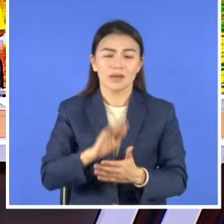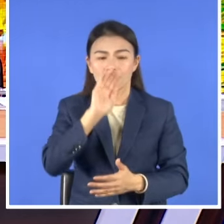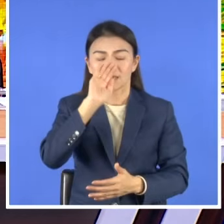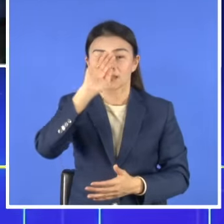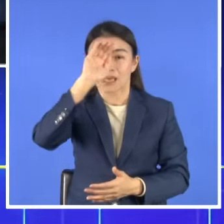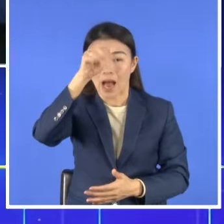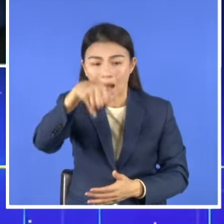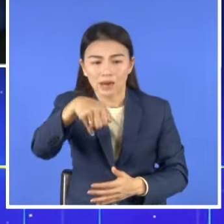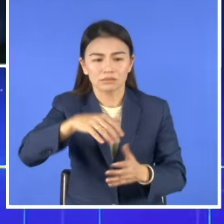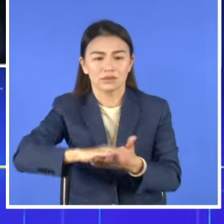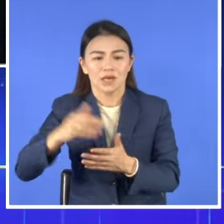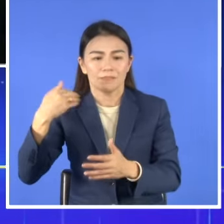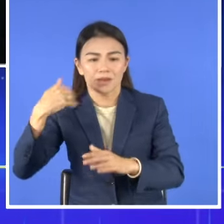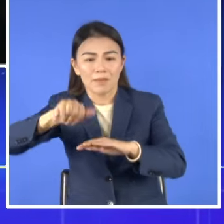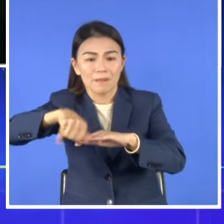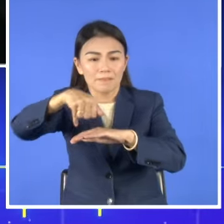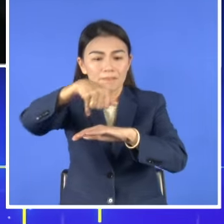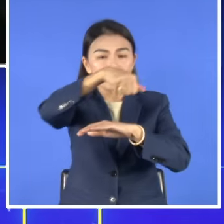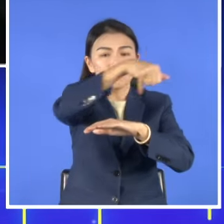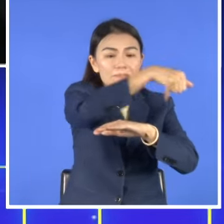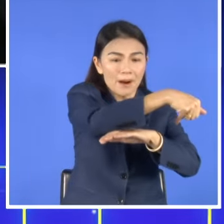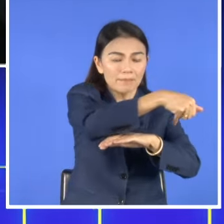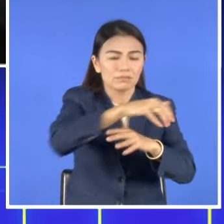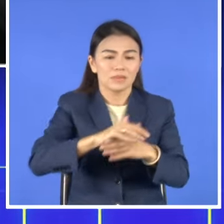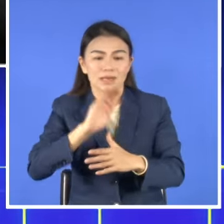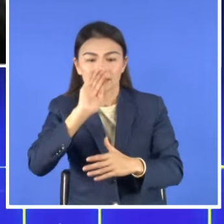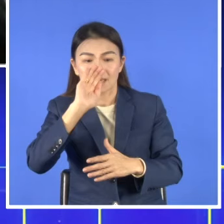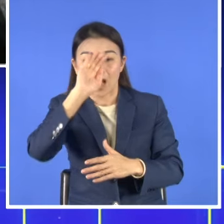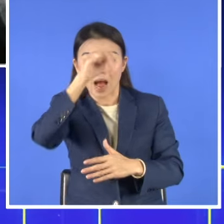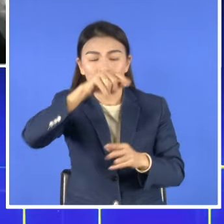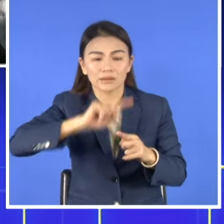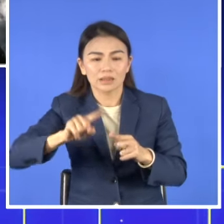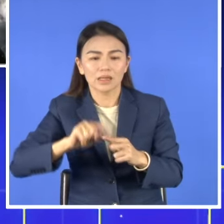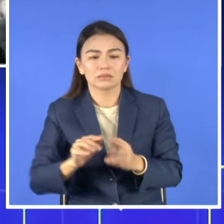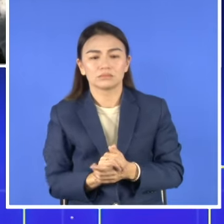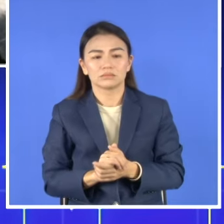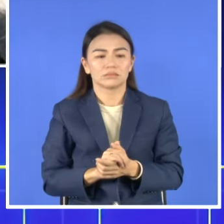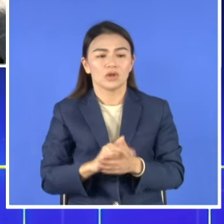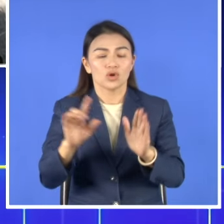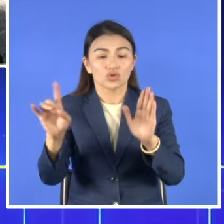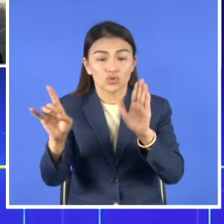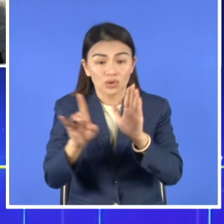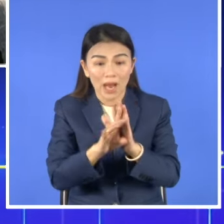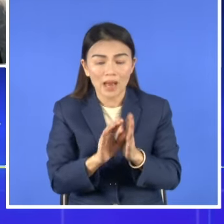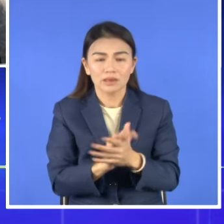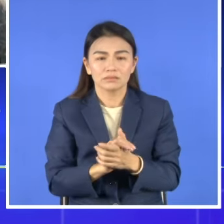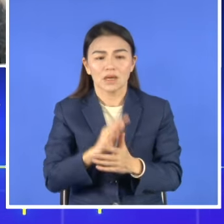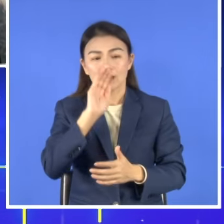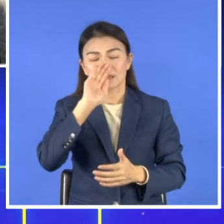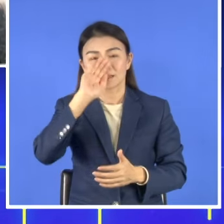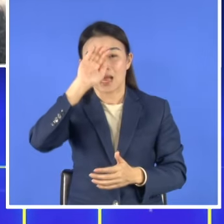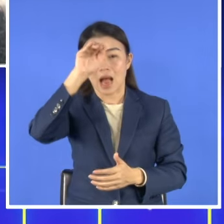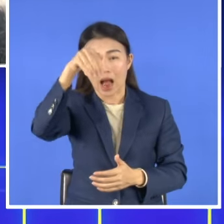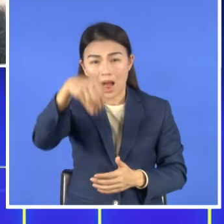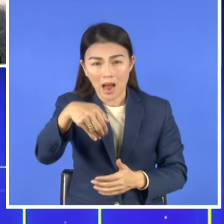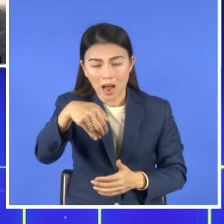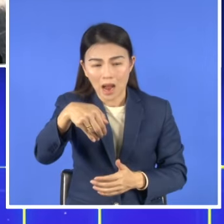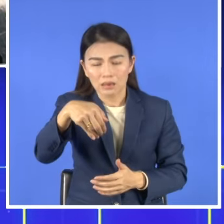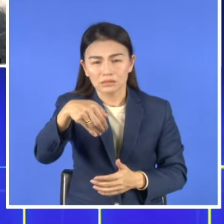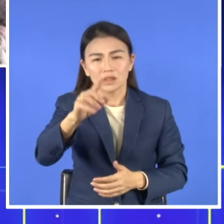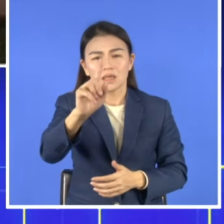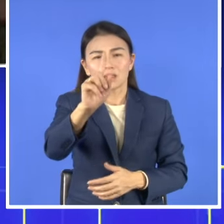ย้ายทั้งช้างแล้วก็สัตว์เล็กน้อยใหญ่ที่อยู่ในปางนะคะแล้วก็ท้ายที่สุดเราก็ต้องสูญเสียช้างไป 2เชือกนะคุณ